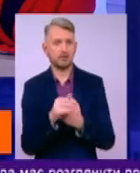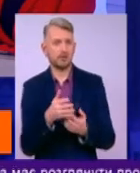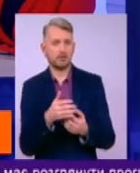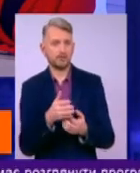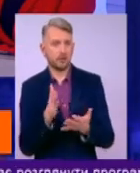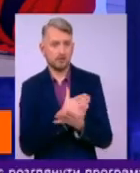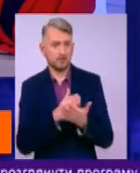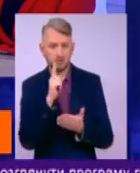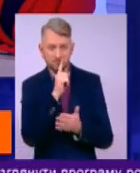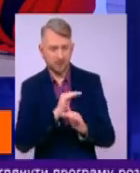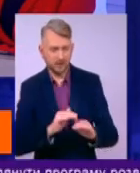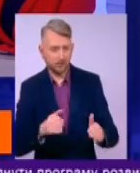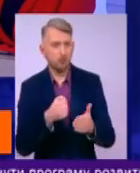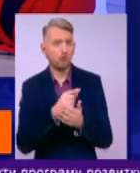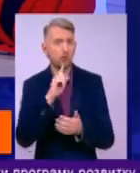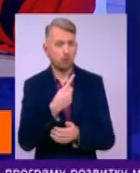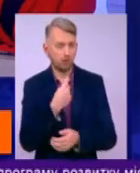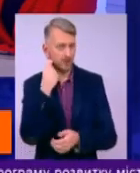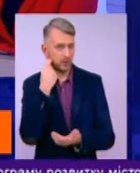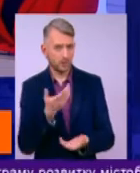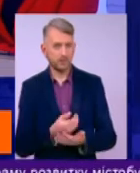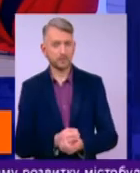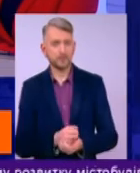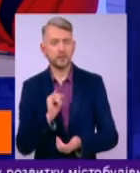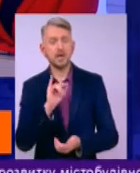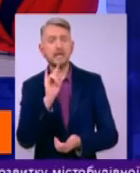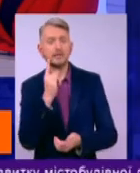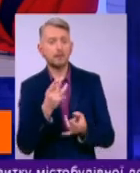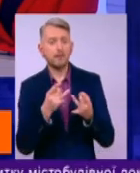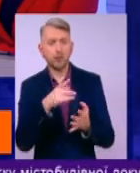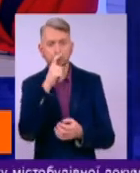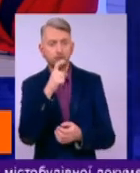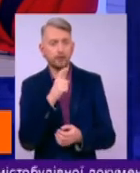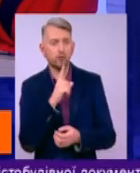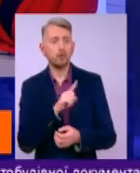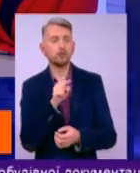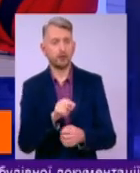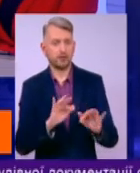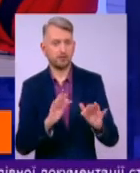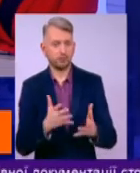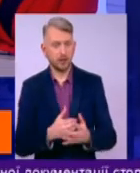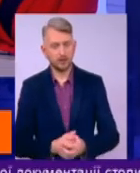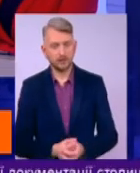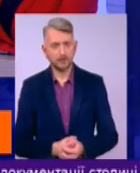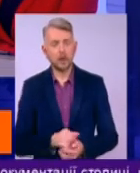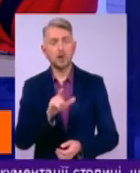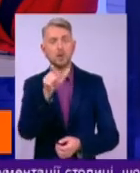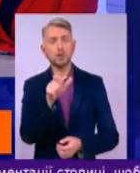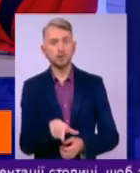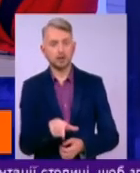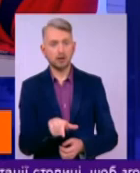зовсім маленьких дітей до рочку віку. І дитина просто не усвідомлює, що з нею відбувається. Людина,